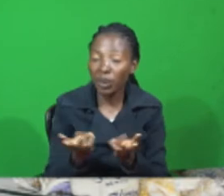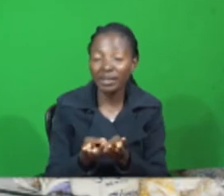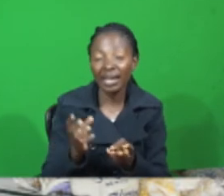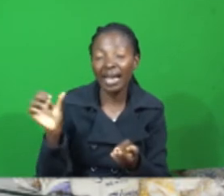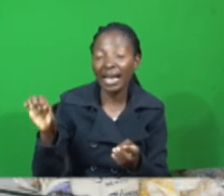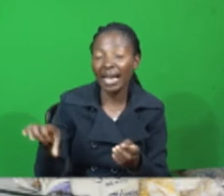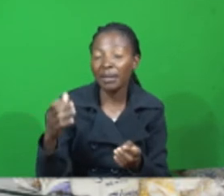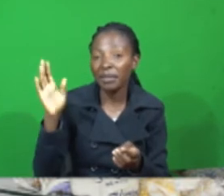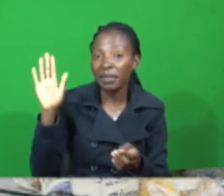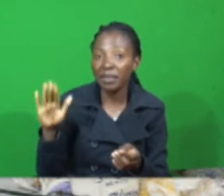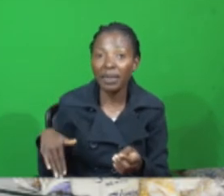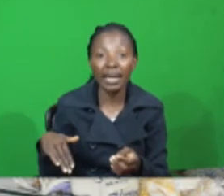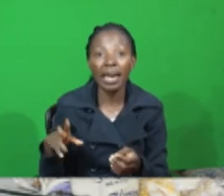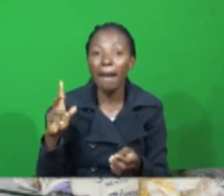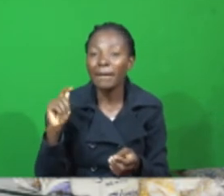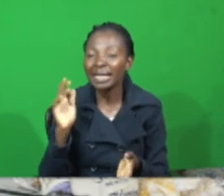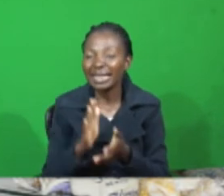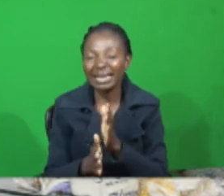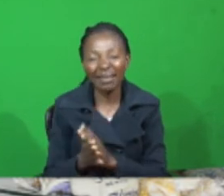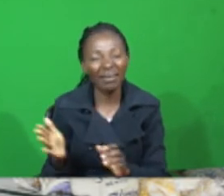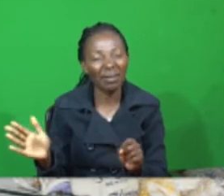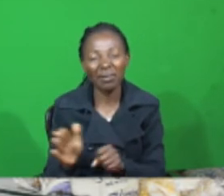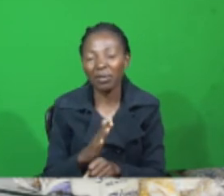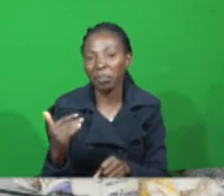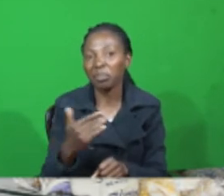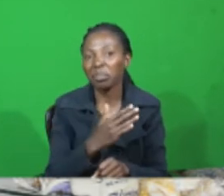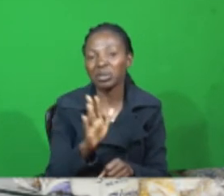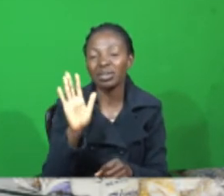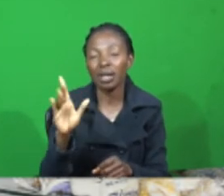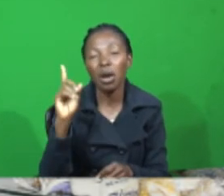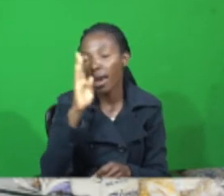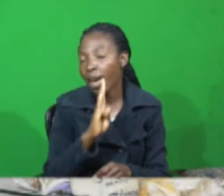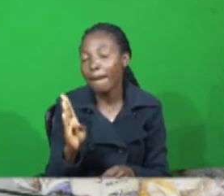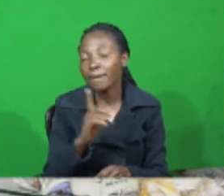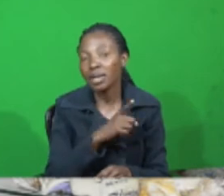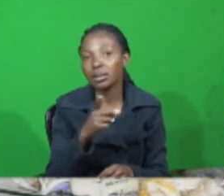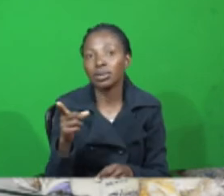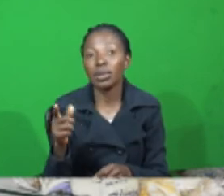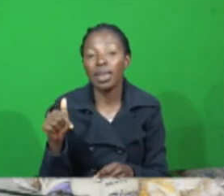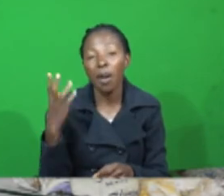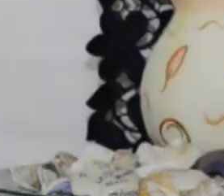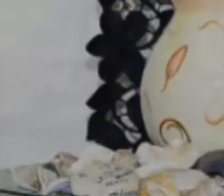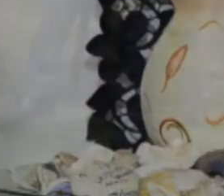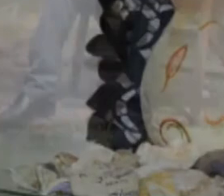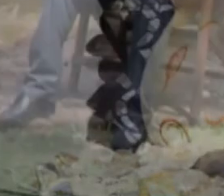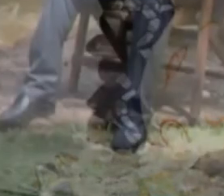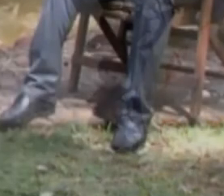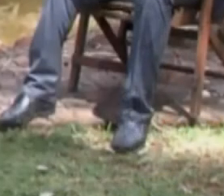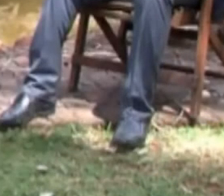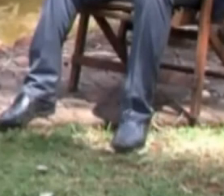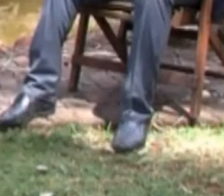ikaora vanhu vamwari nyika haidi kuti izare neupombwe mwari akuitirei zvakanaka rambai makateerera tichambonzwa kambo